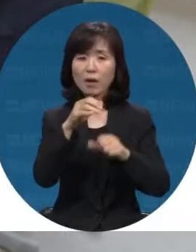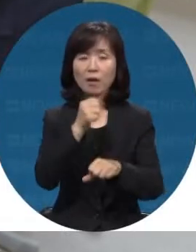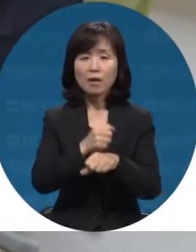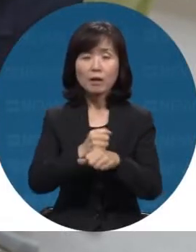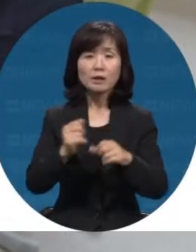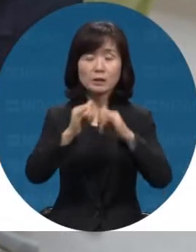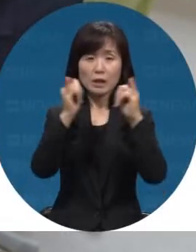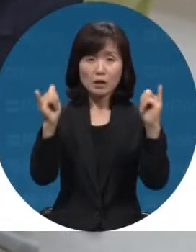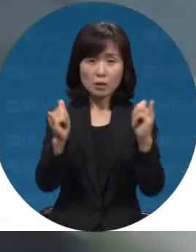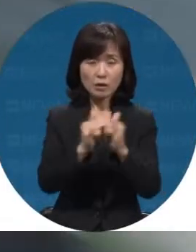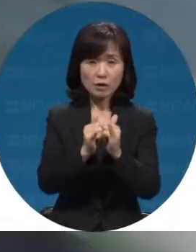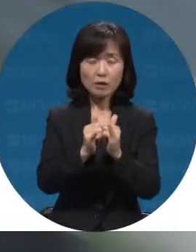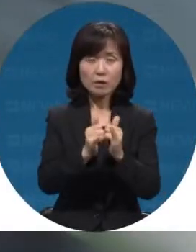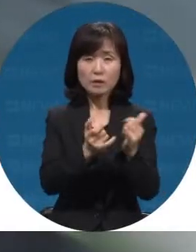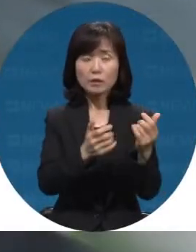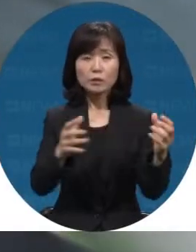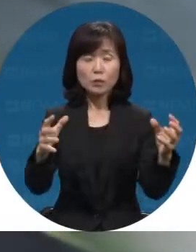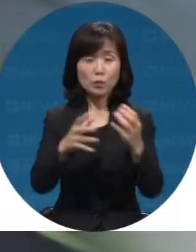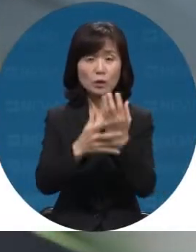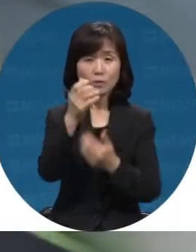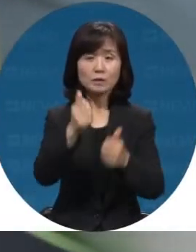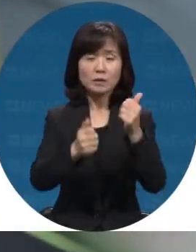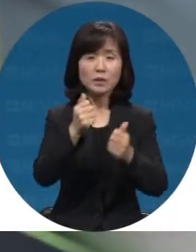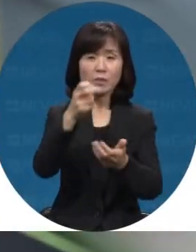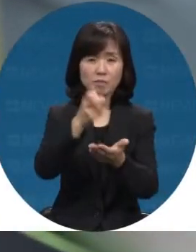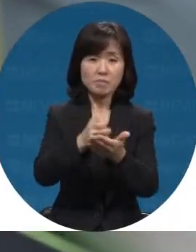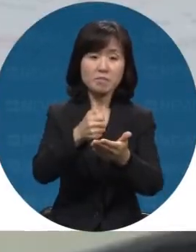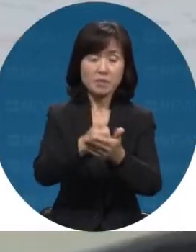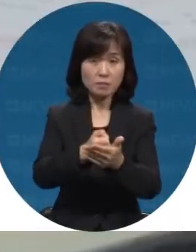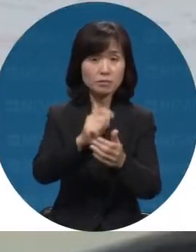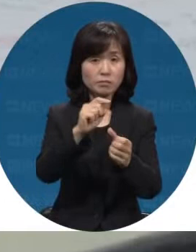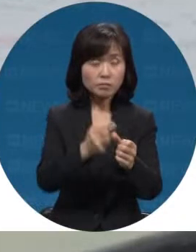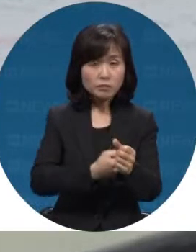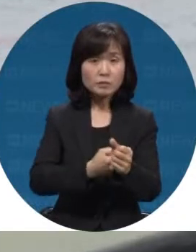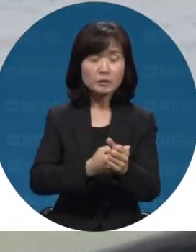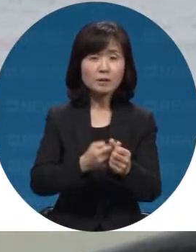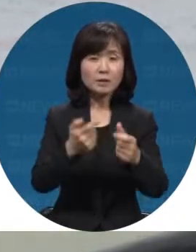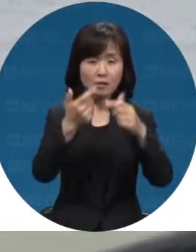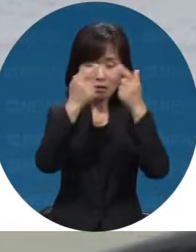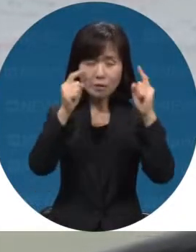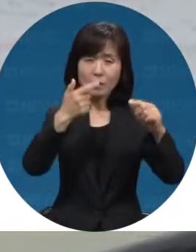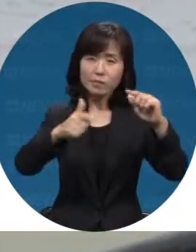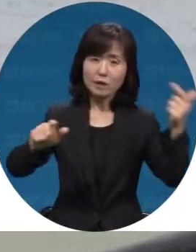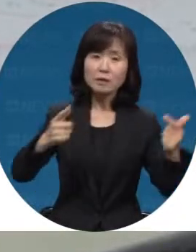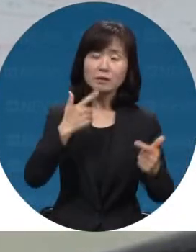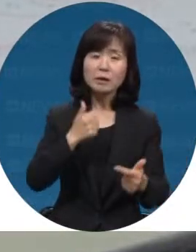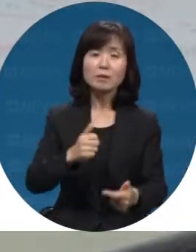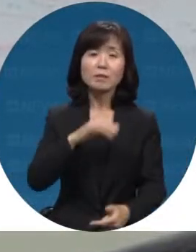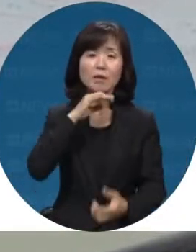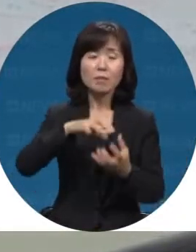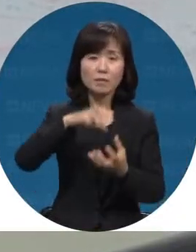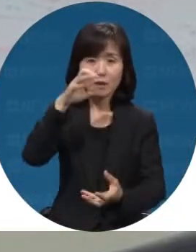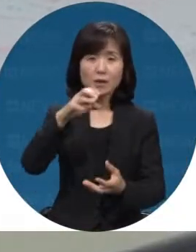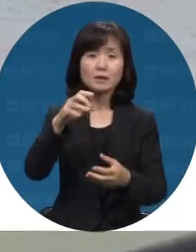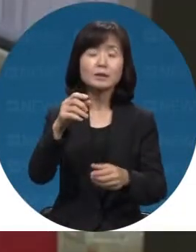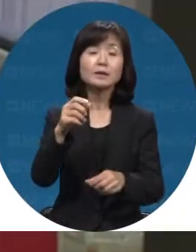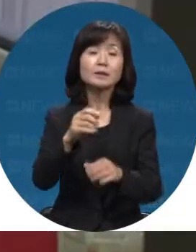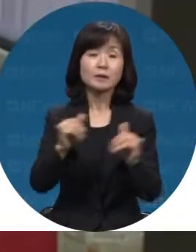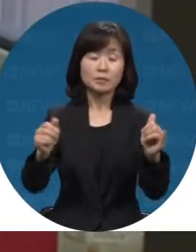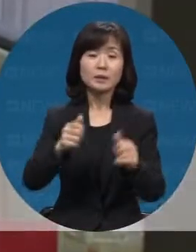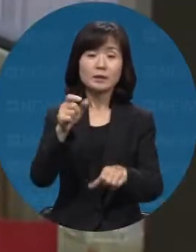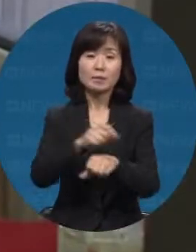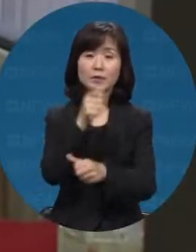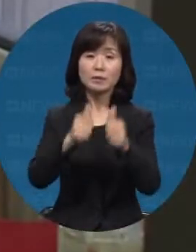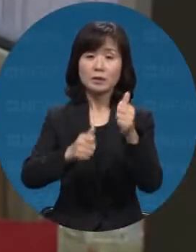법제 화 되면서 대학마다 달랐던 만학도 특별전형 에 연령 기준을 만 30세 이상으로 통일 합니다